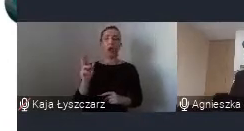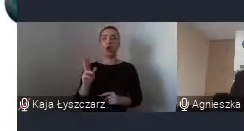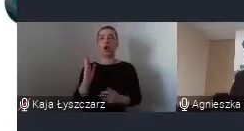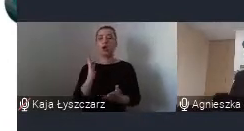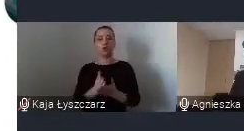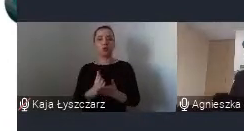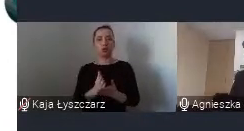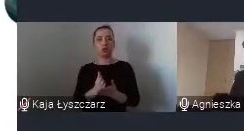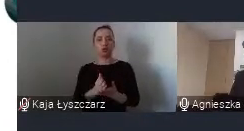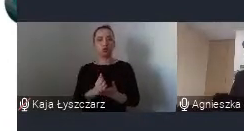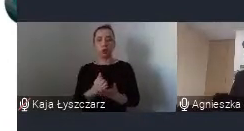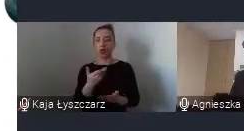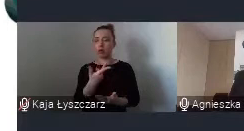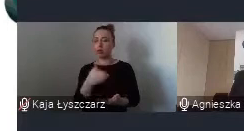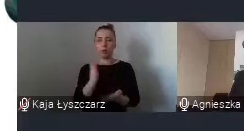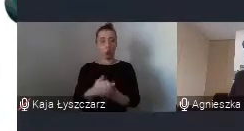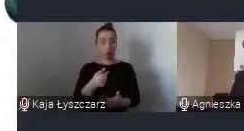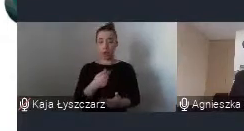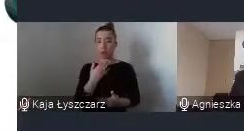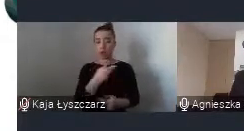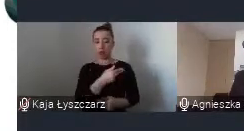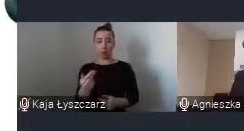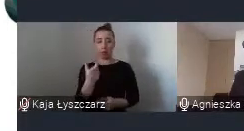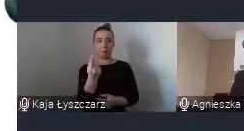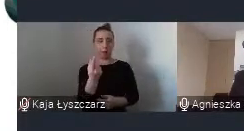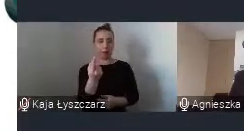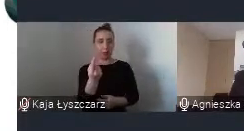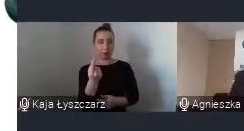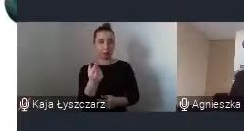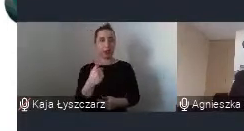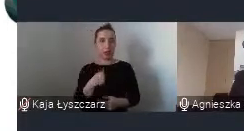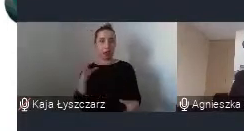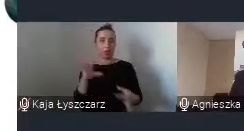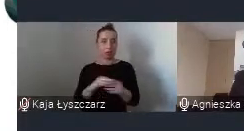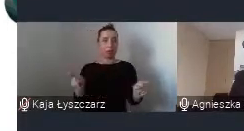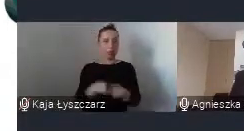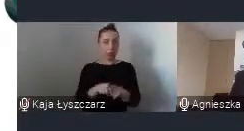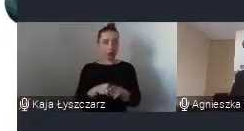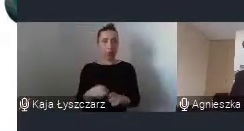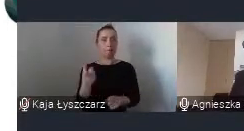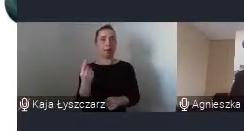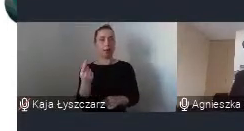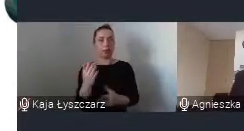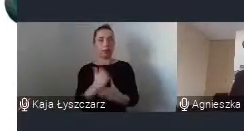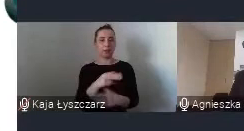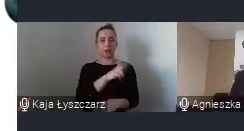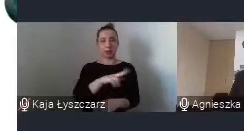już nie ja jedyna mówię o partnerstwach, ja też dołączę się do tego, że partnerstwa i to również partnerstwa